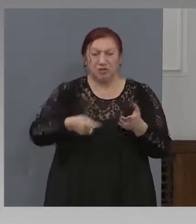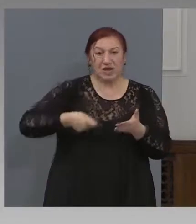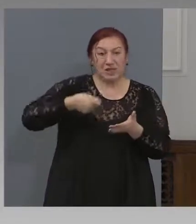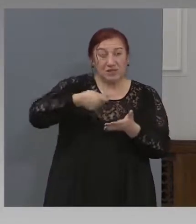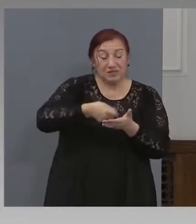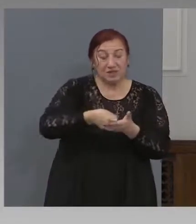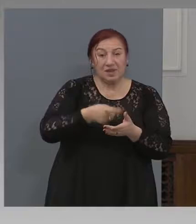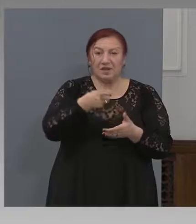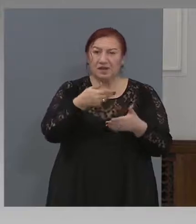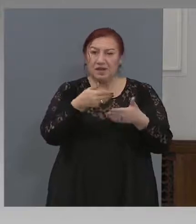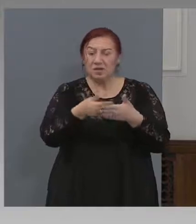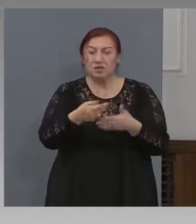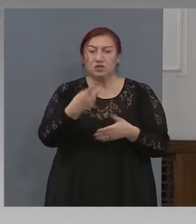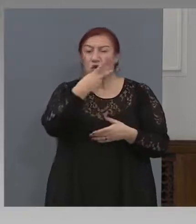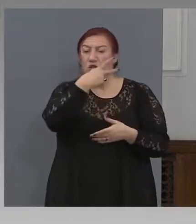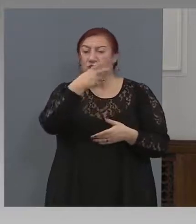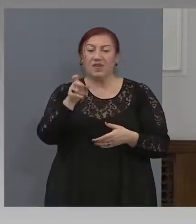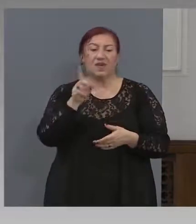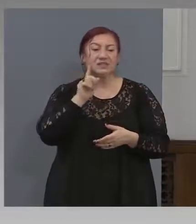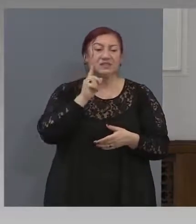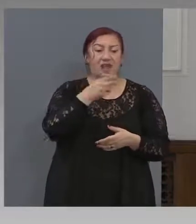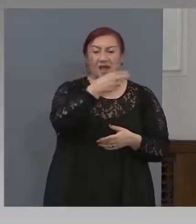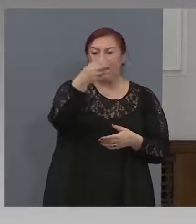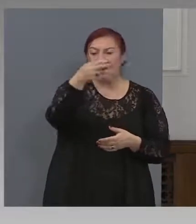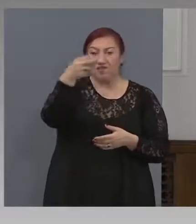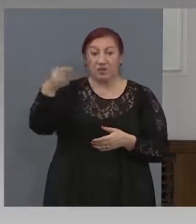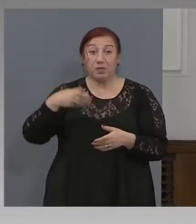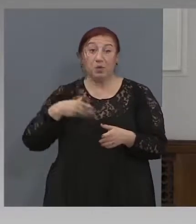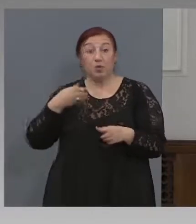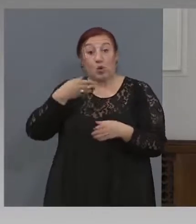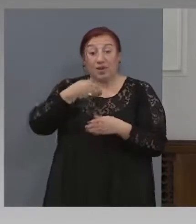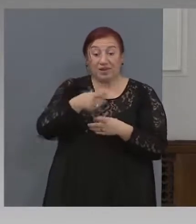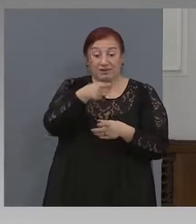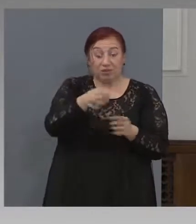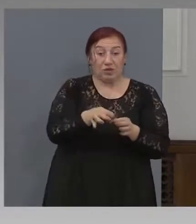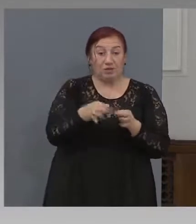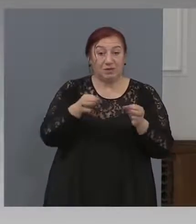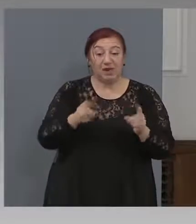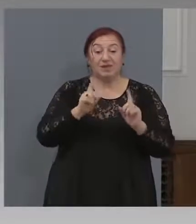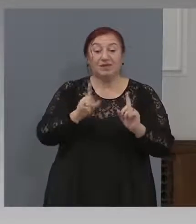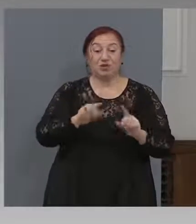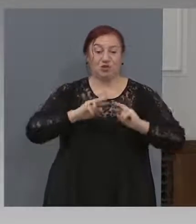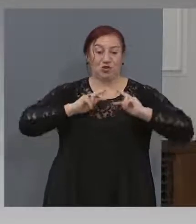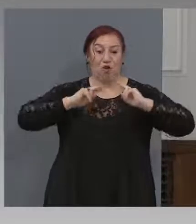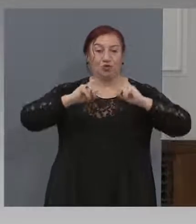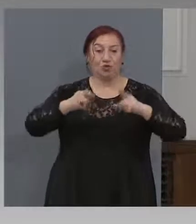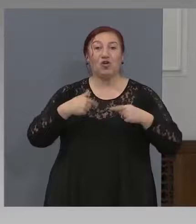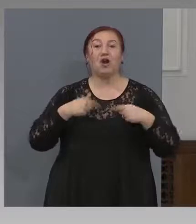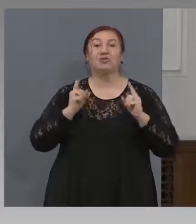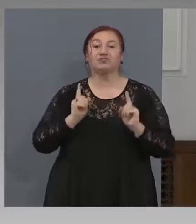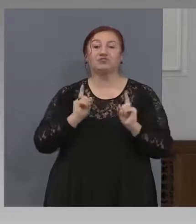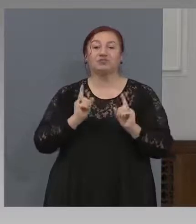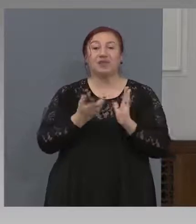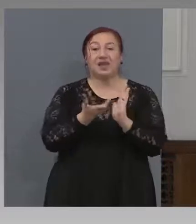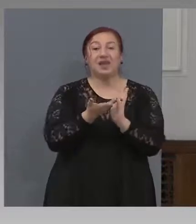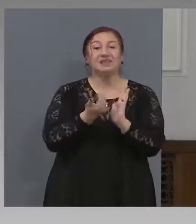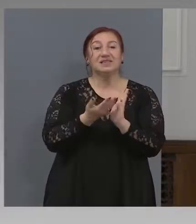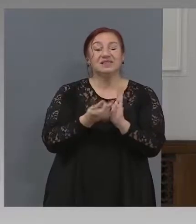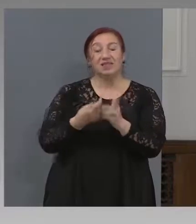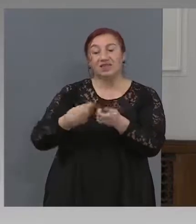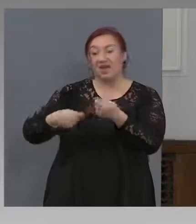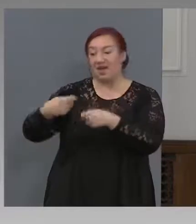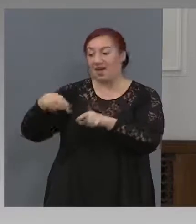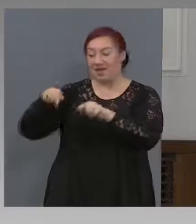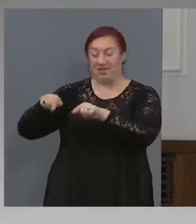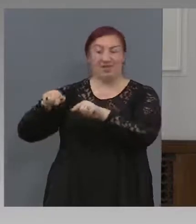инвестиция. Там са близо 200 оператори, които са кандидати, за да отговорят на изискванията на търговските оператори да не